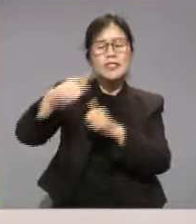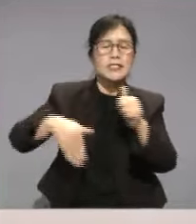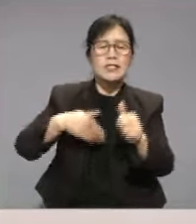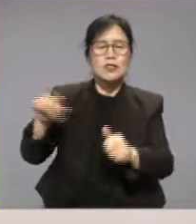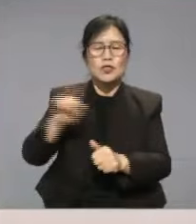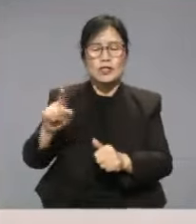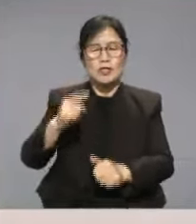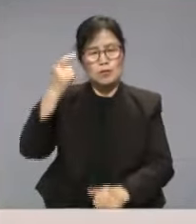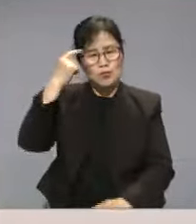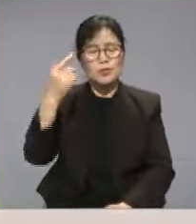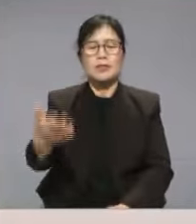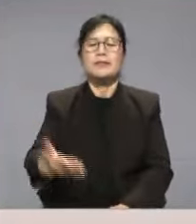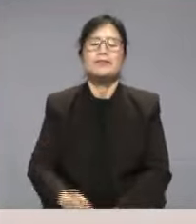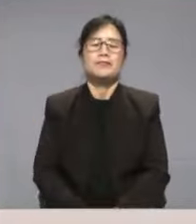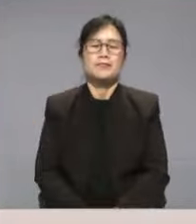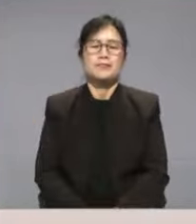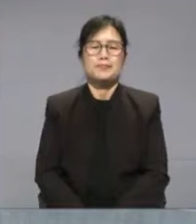알아보겠습니다. 문정진 기자.